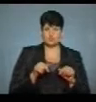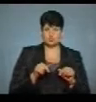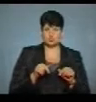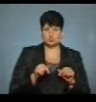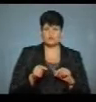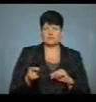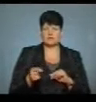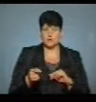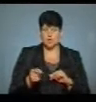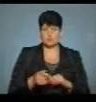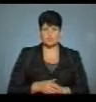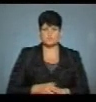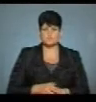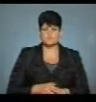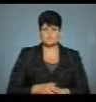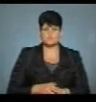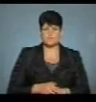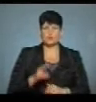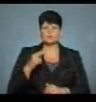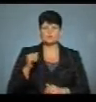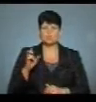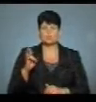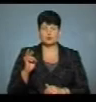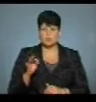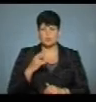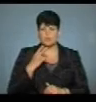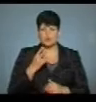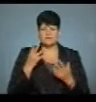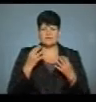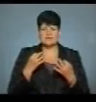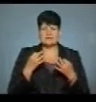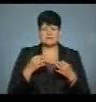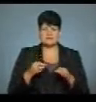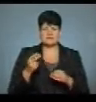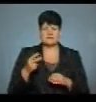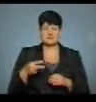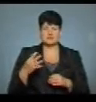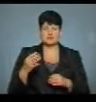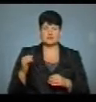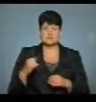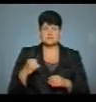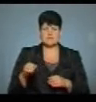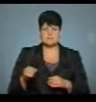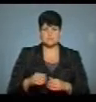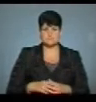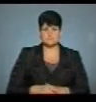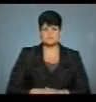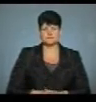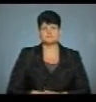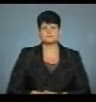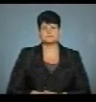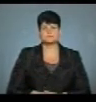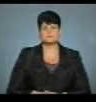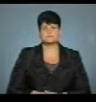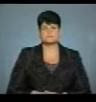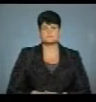в Тернополі. У Дубно фільм перше покажуть у День Незалежності 24 серпня. Богдан Буденчук, Андрій Прокопів. Новини